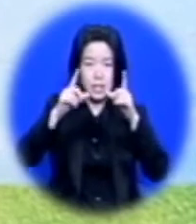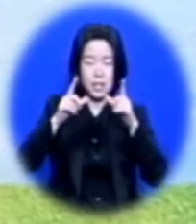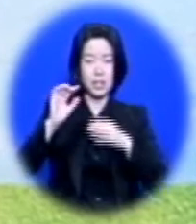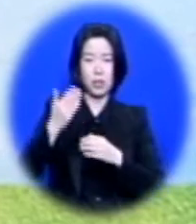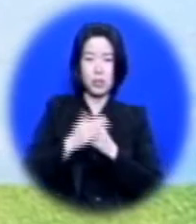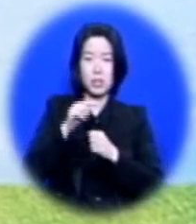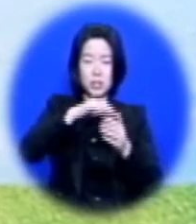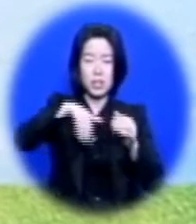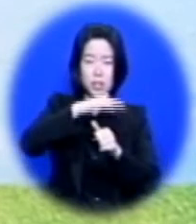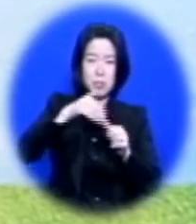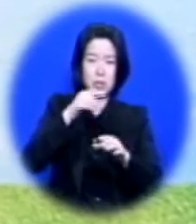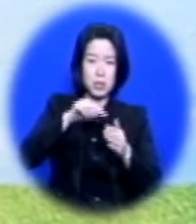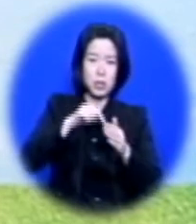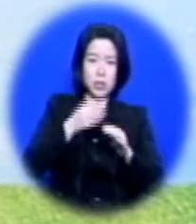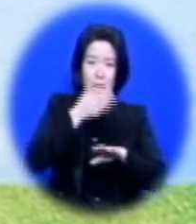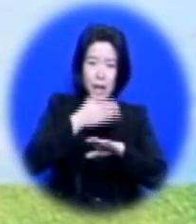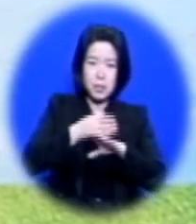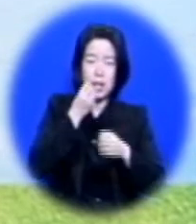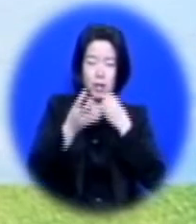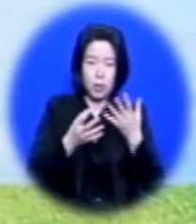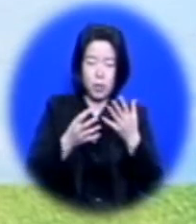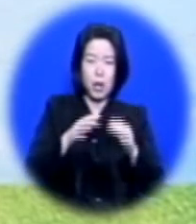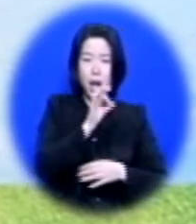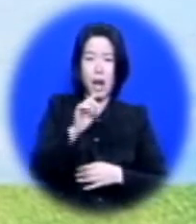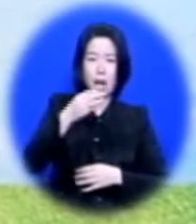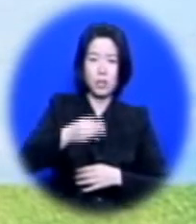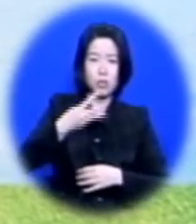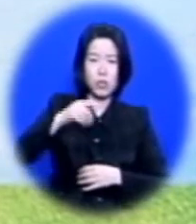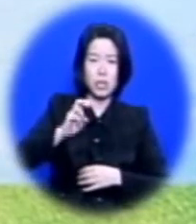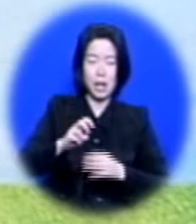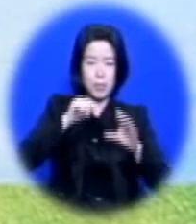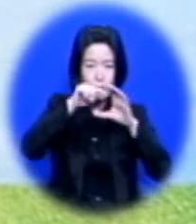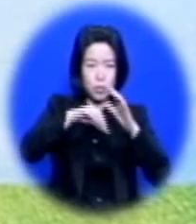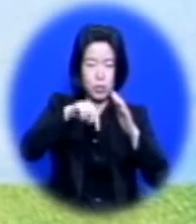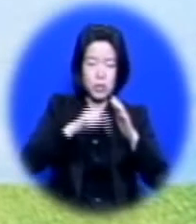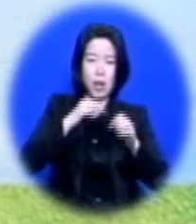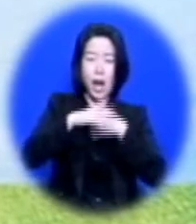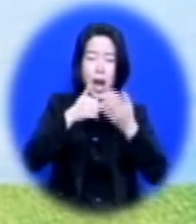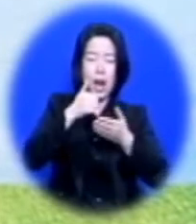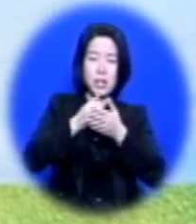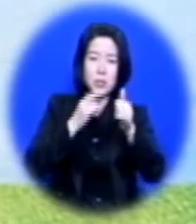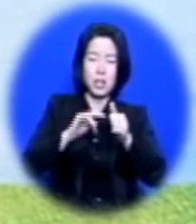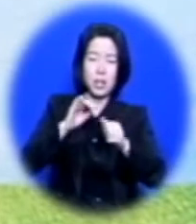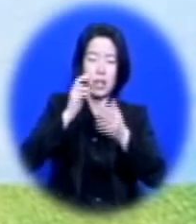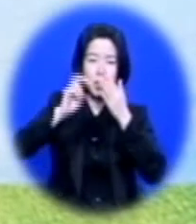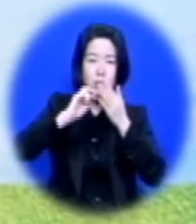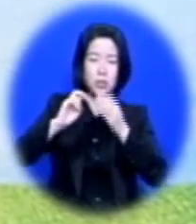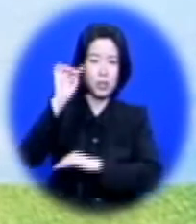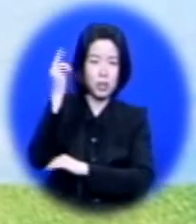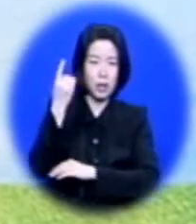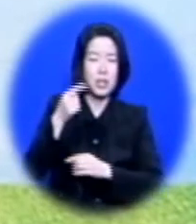감사가 나오 아둘람 굴 속에서 하나님께 찬양을 드렸던 그 다윗의 영광을 우리도 그대로 경험하게